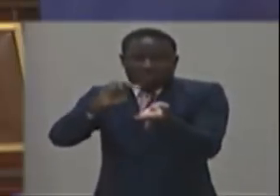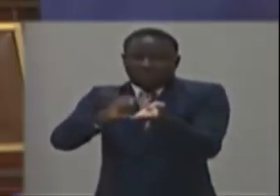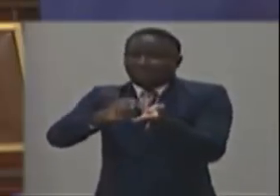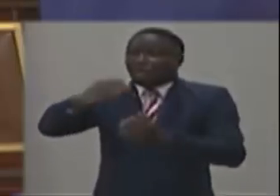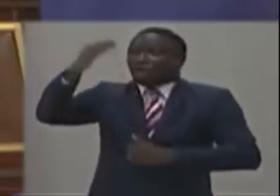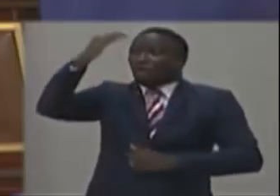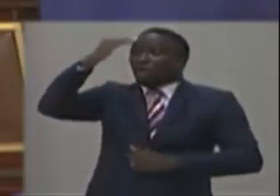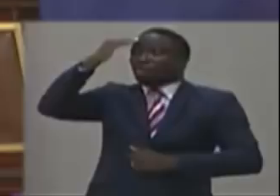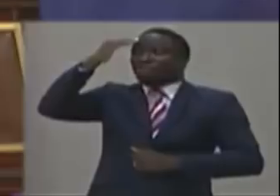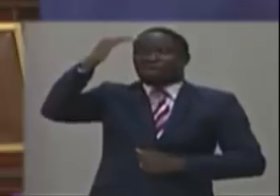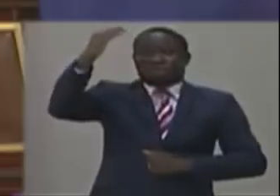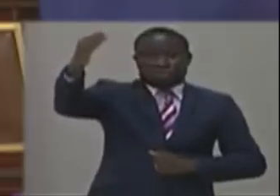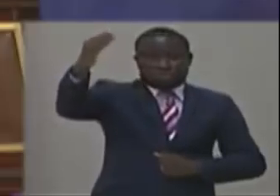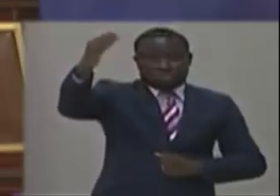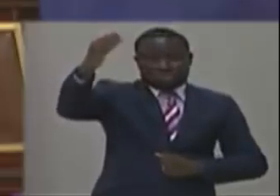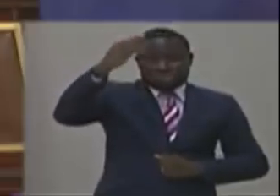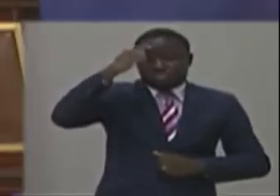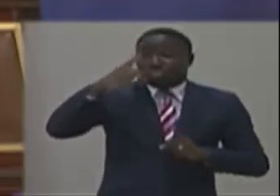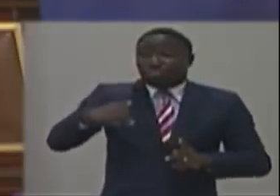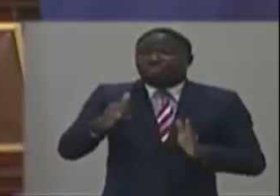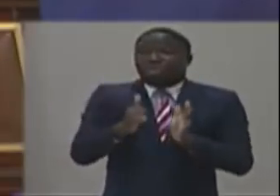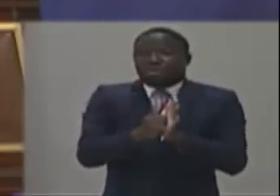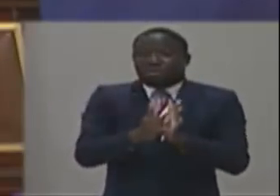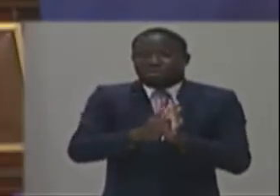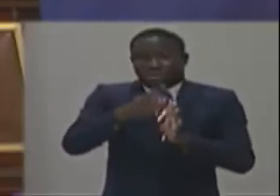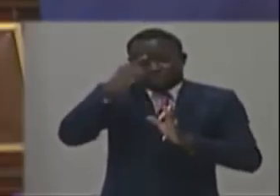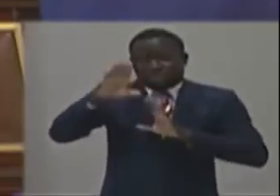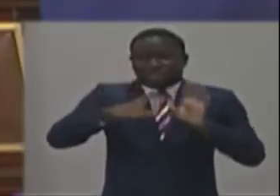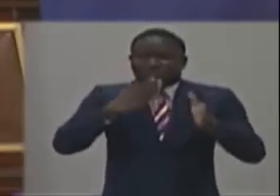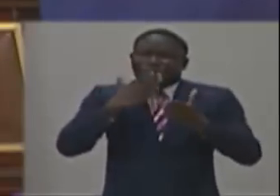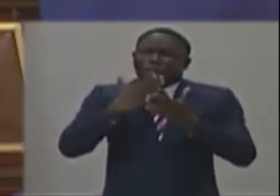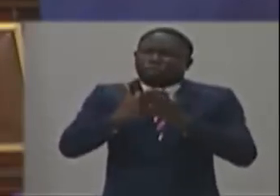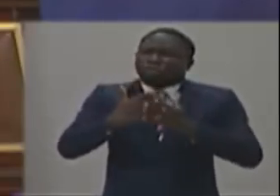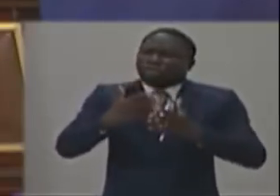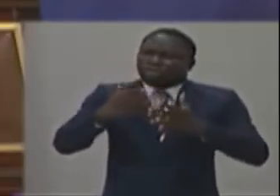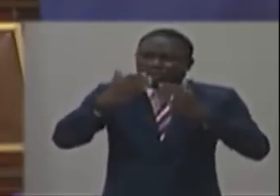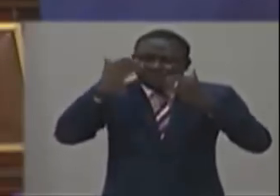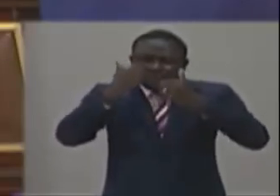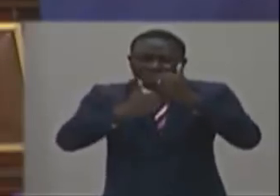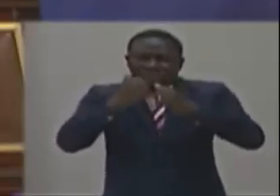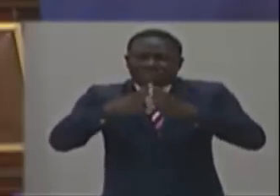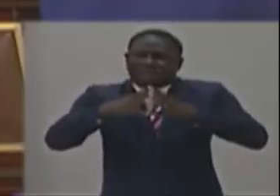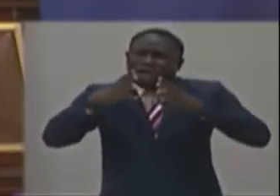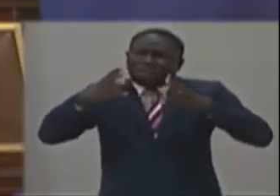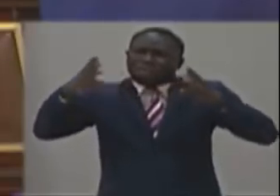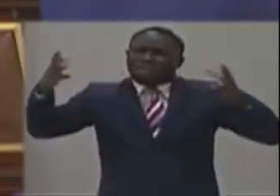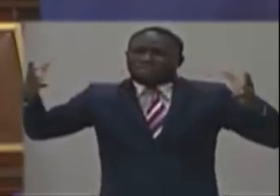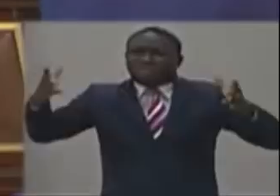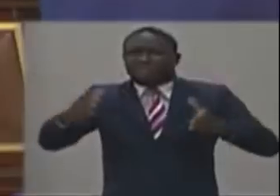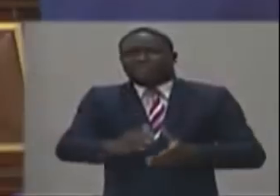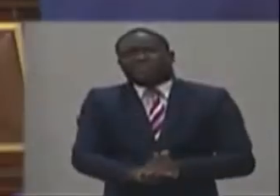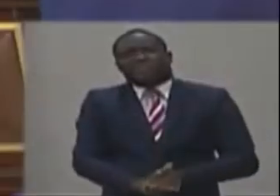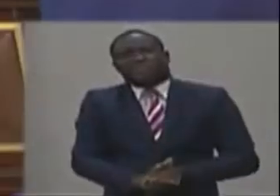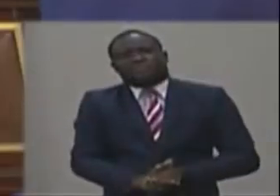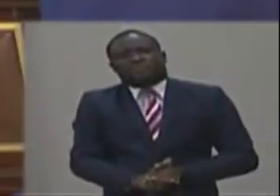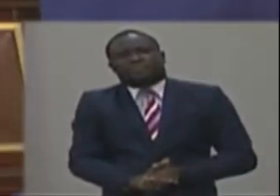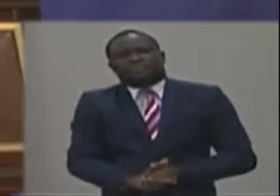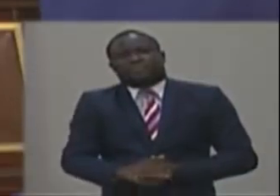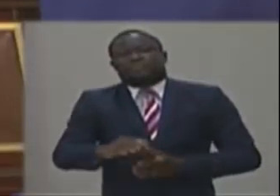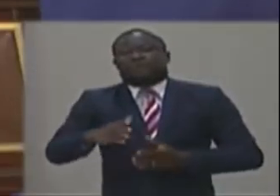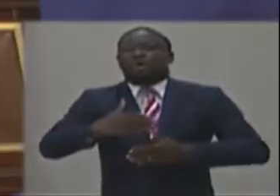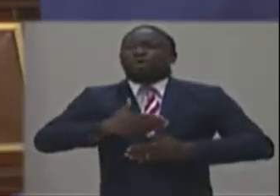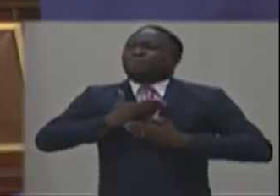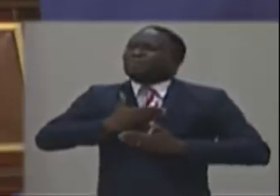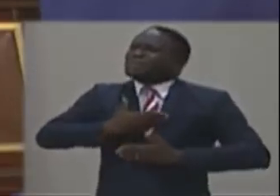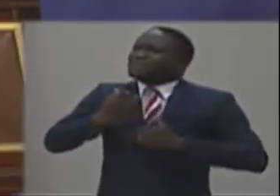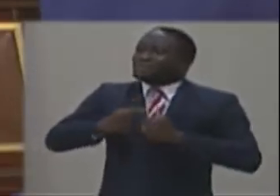gros coup de chapeau pour Mounzaï, parce qu'il a fait un travail qui est difficile en pile, en pile. Je